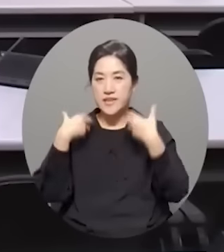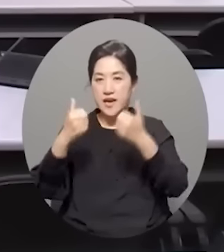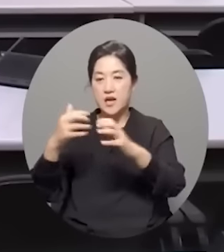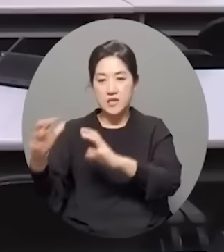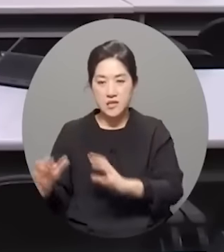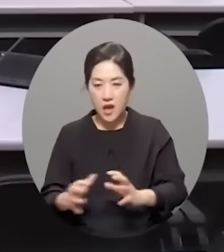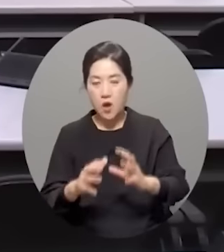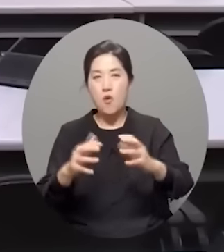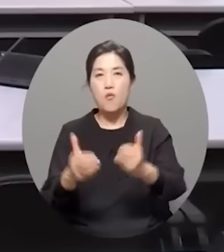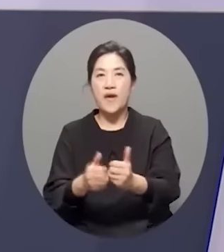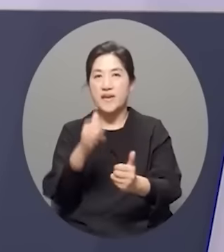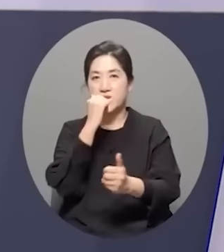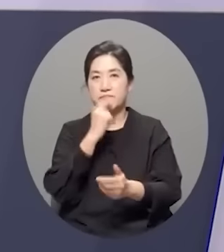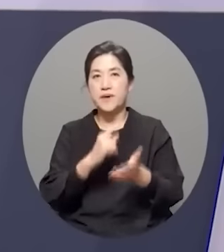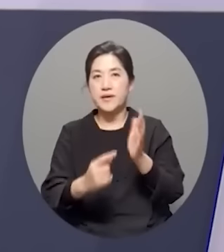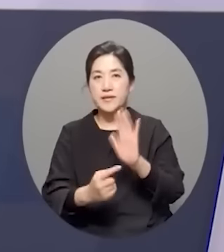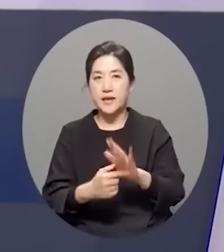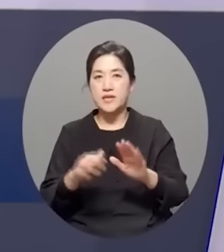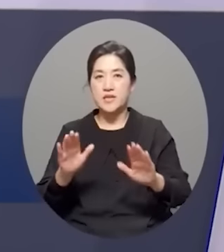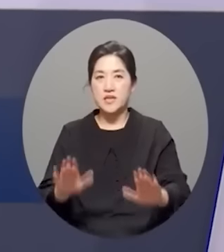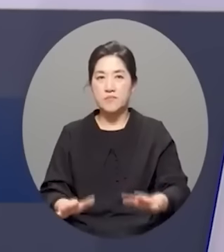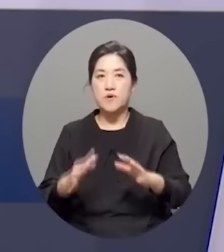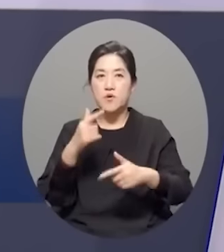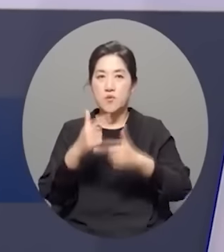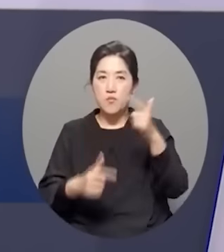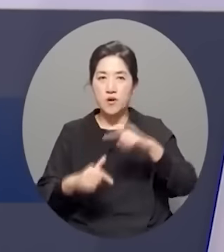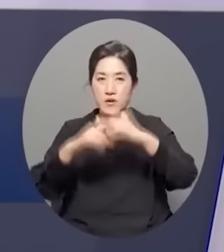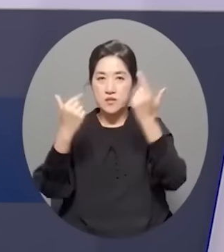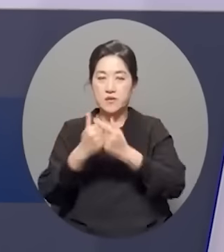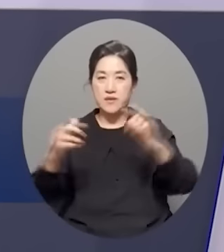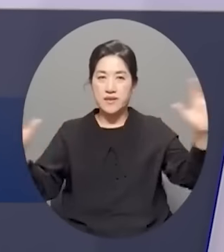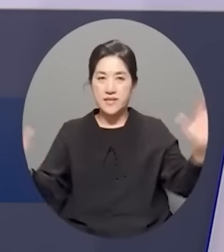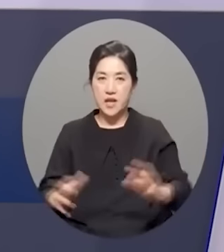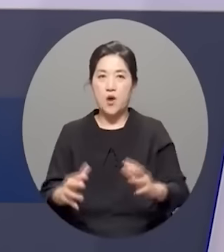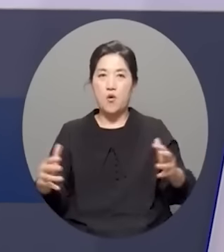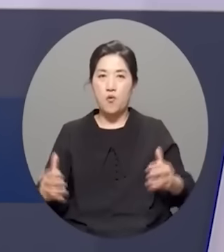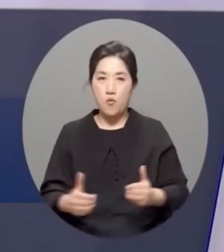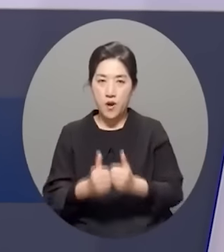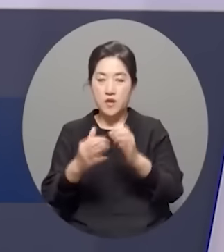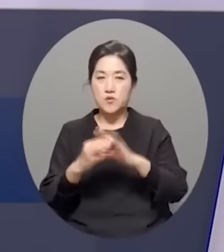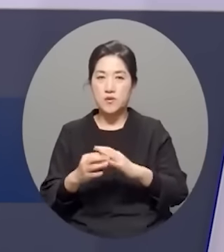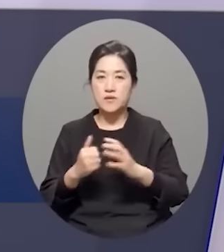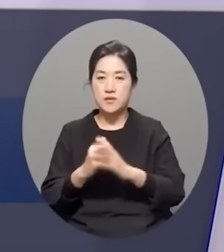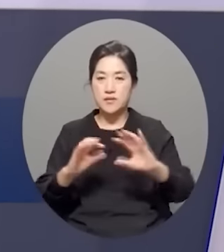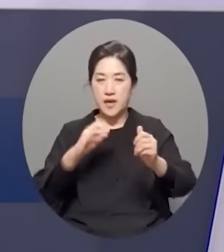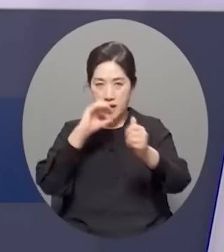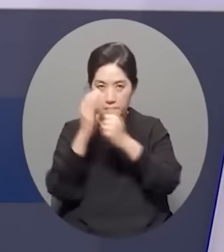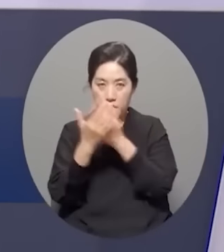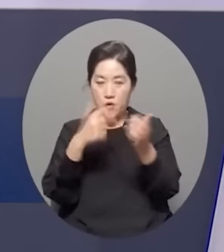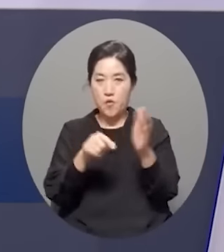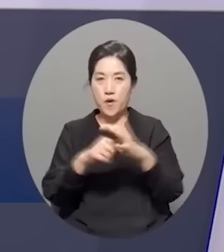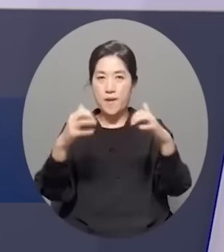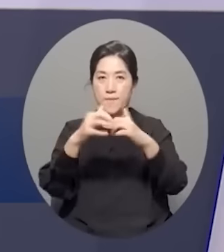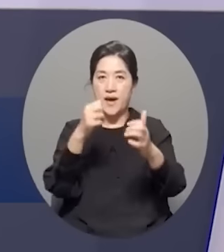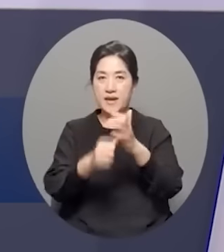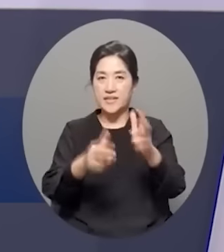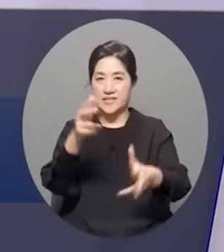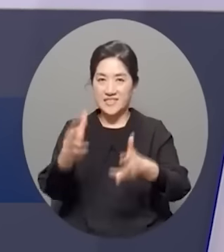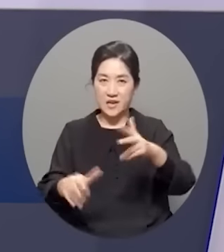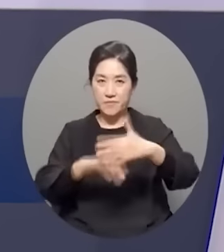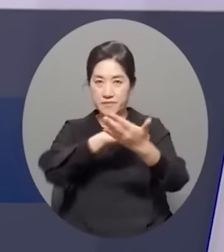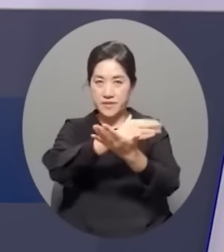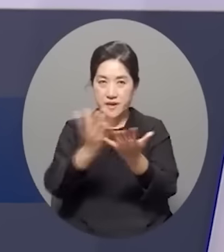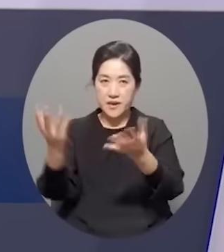열린다고 공개했습니다 이번 주 목요일 전체 합동 회의를 통해서 방산협력 전반에 대해서